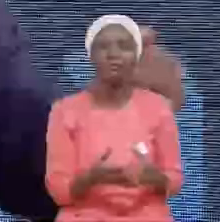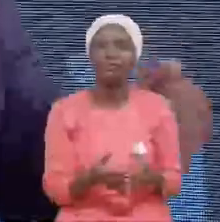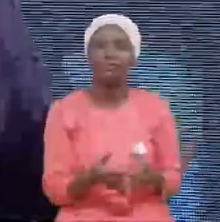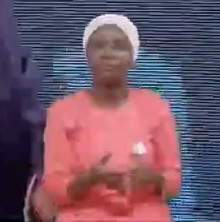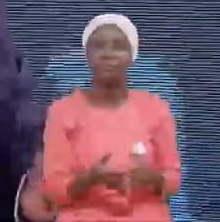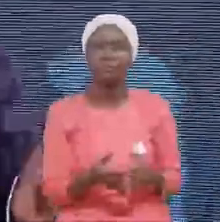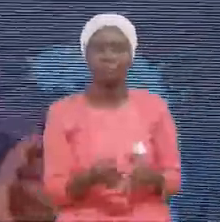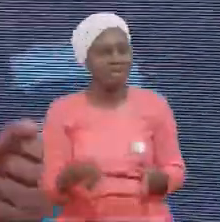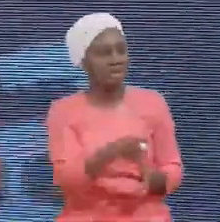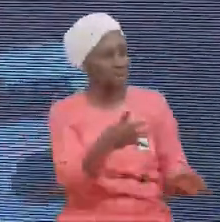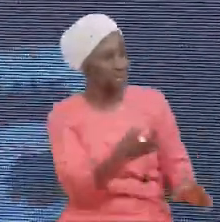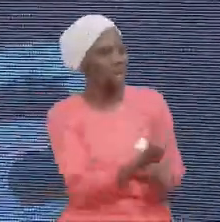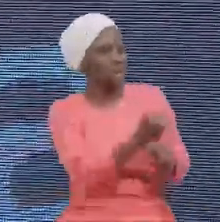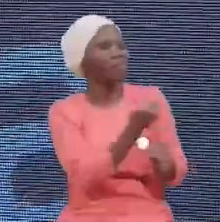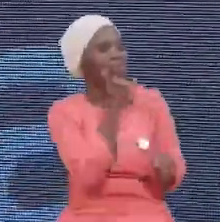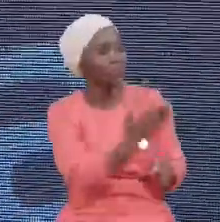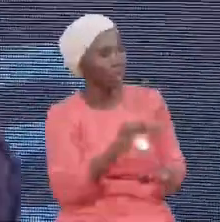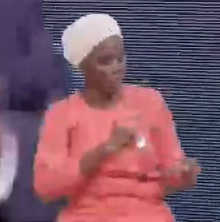Ils saisissent, je saisis.